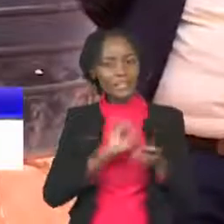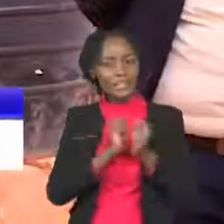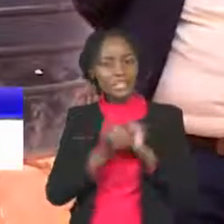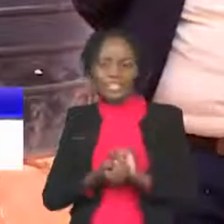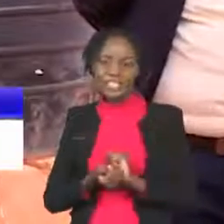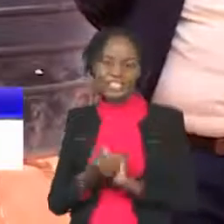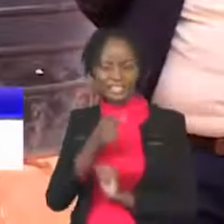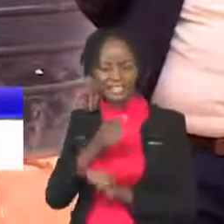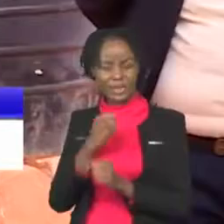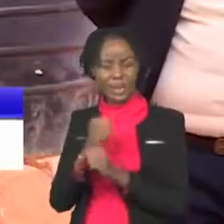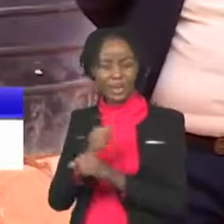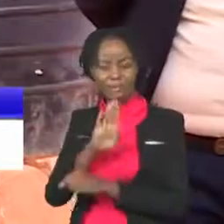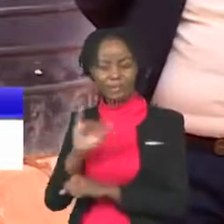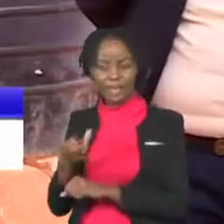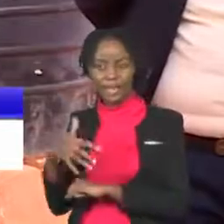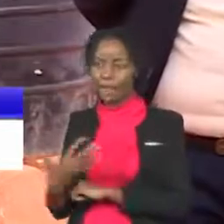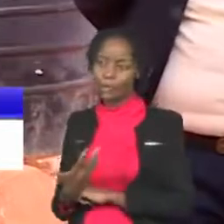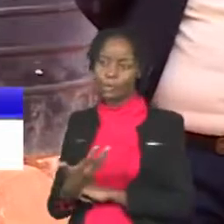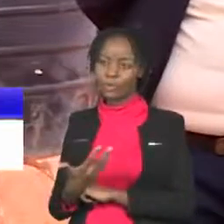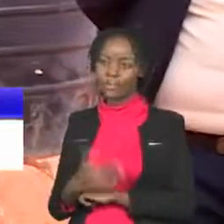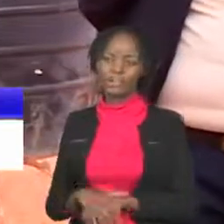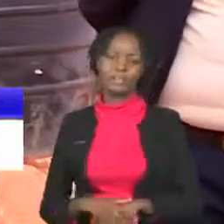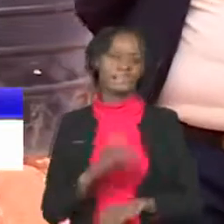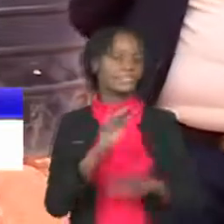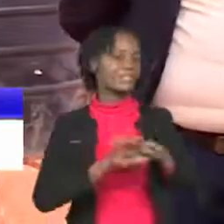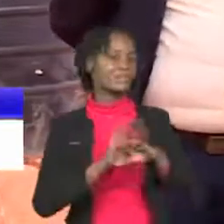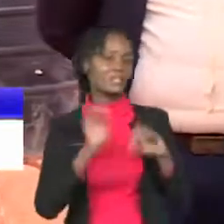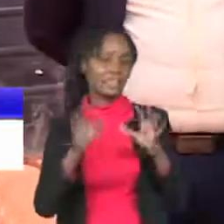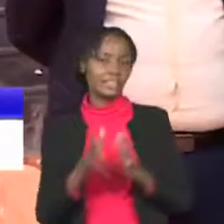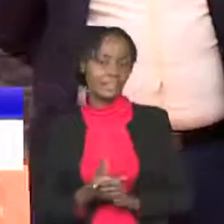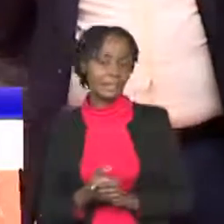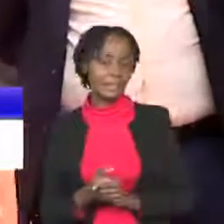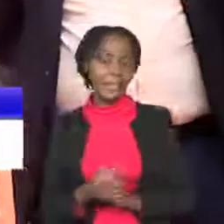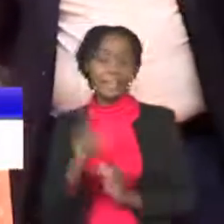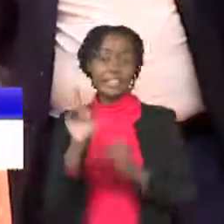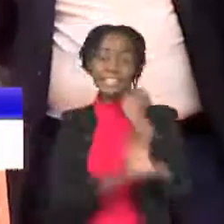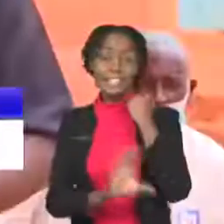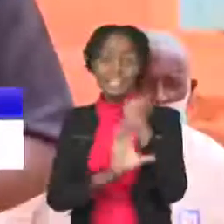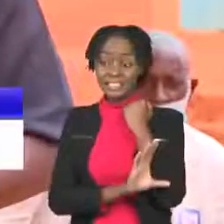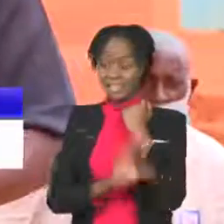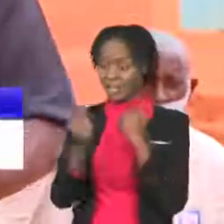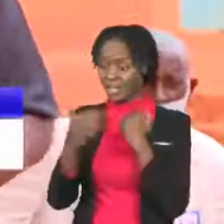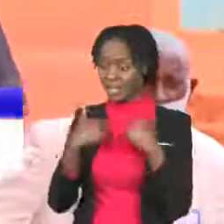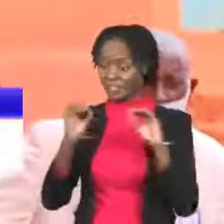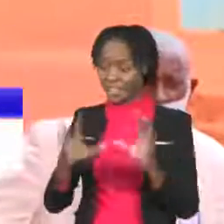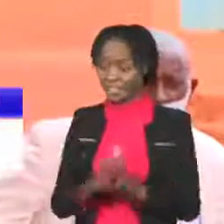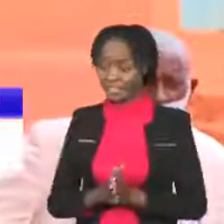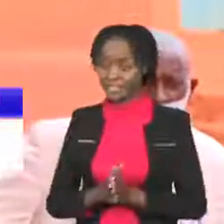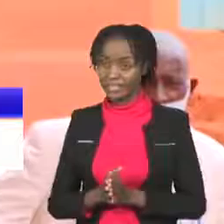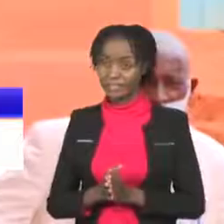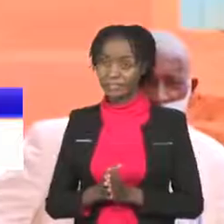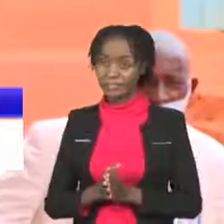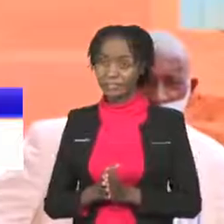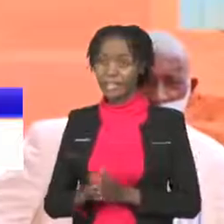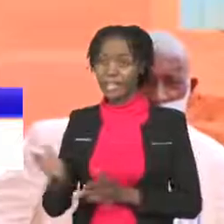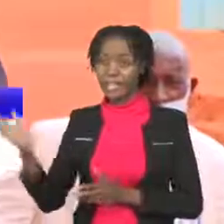kazi ya BBI. Hilo pia sio jambo nzuri. Na inji haina pesa. Hata tukiwa katikati